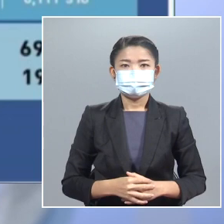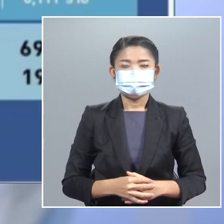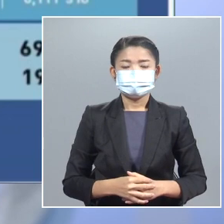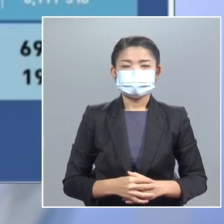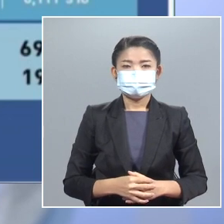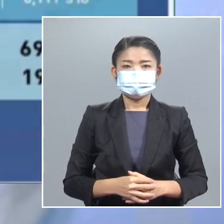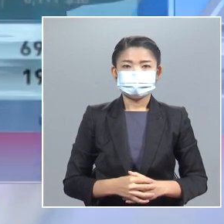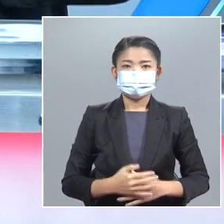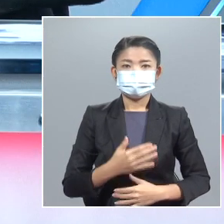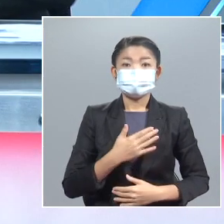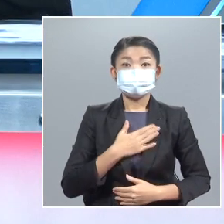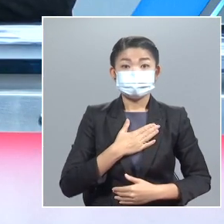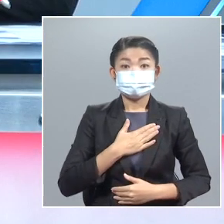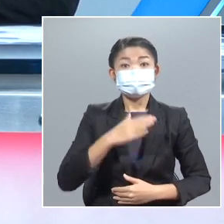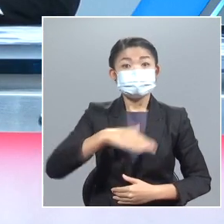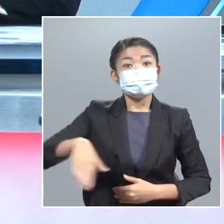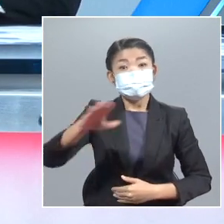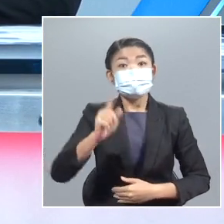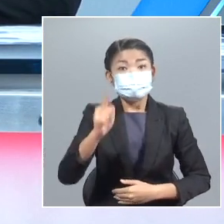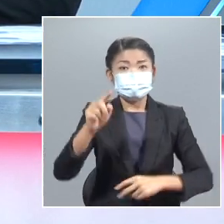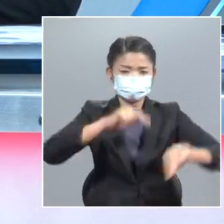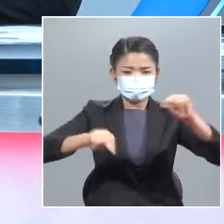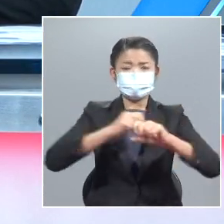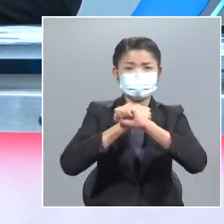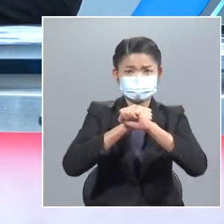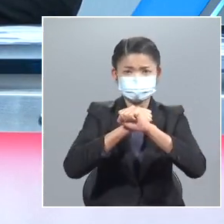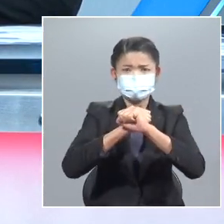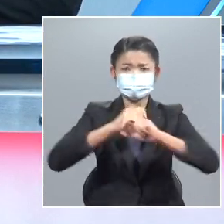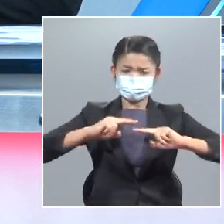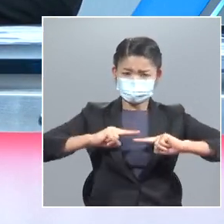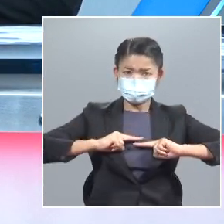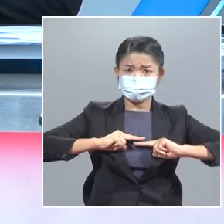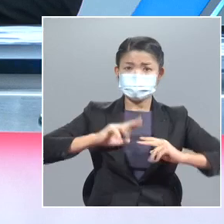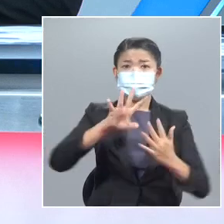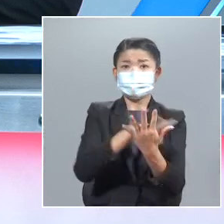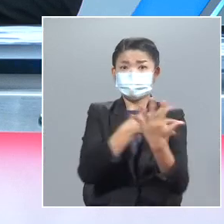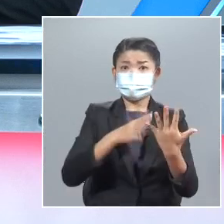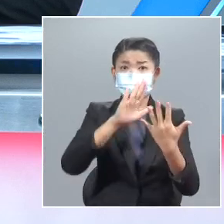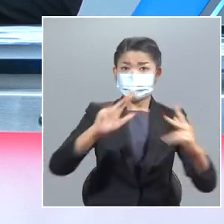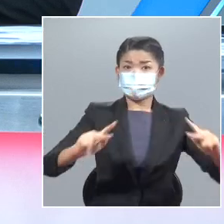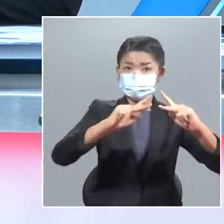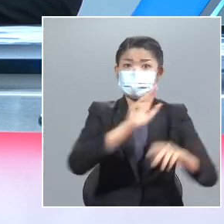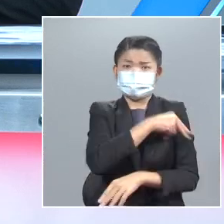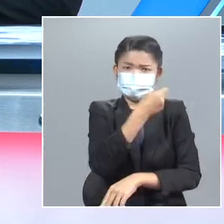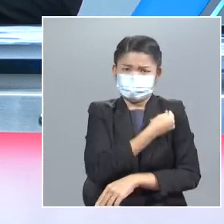เราเองยังต้องดูแลตัวเองแล้วก็รักษามาตรการต่างๆที่ทางกระทรวงสาธารณสุขแนะนำอย่